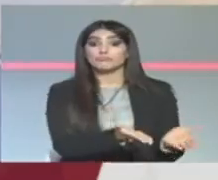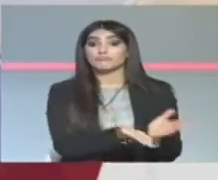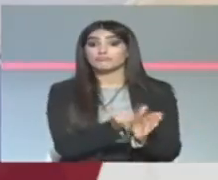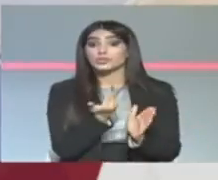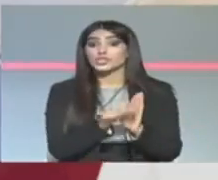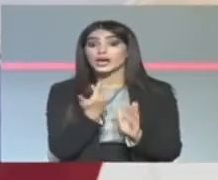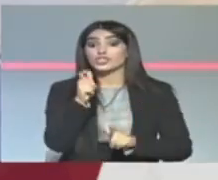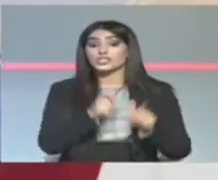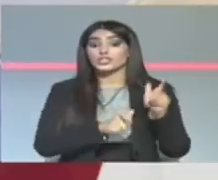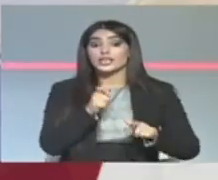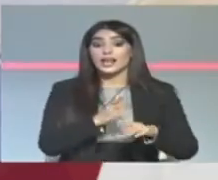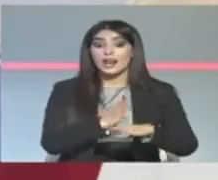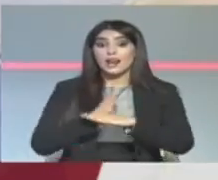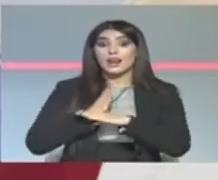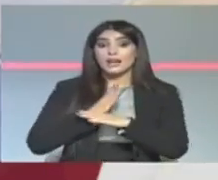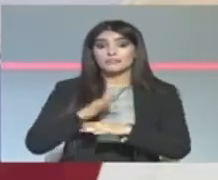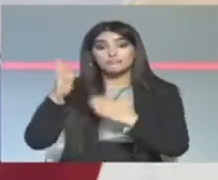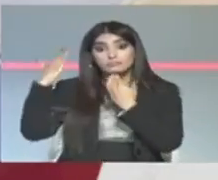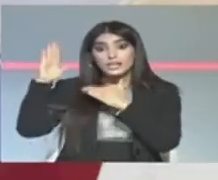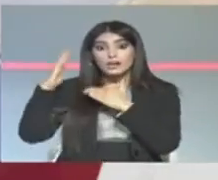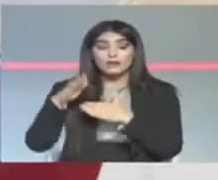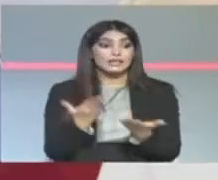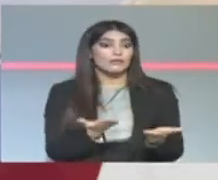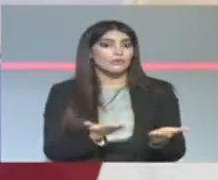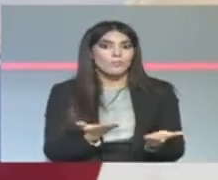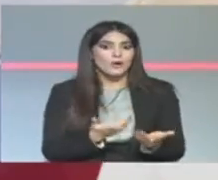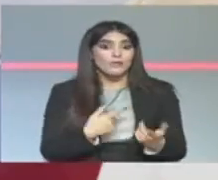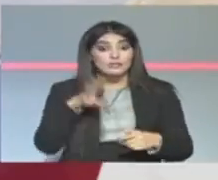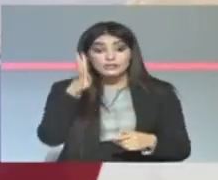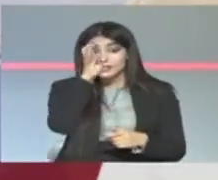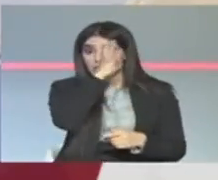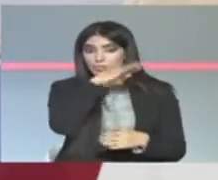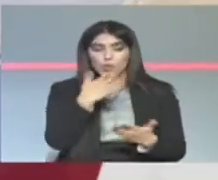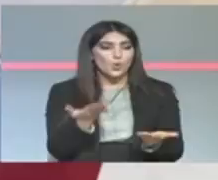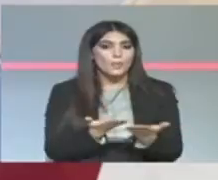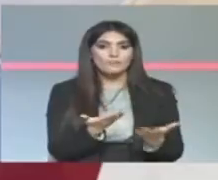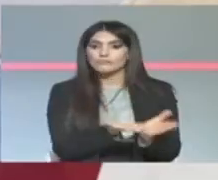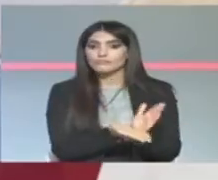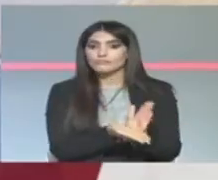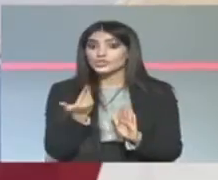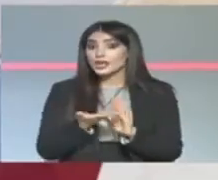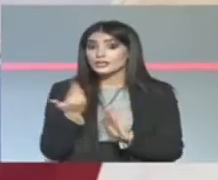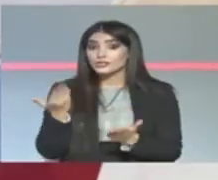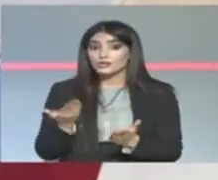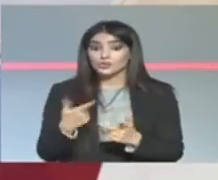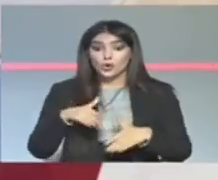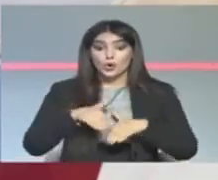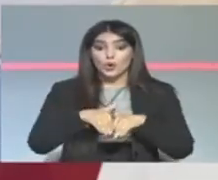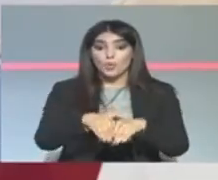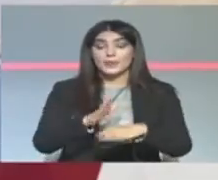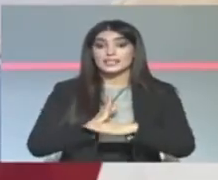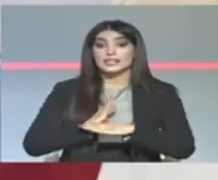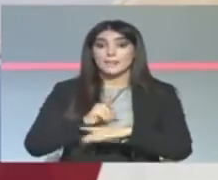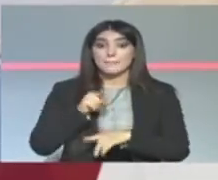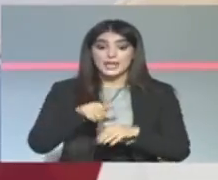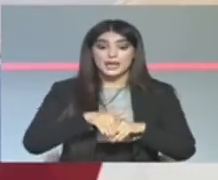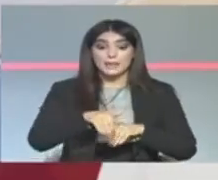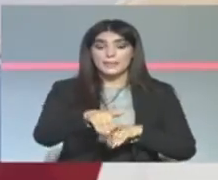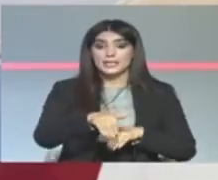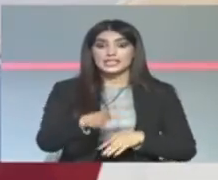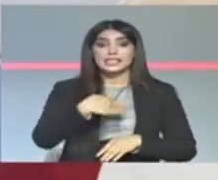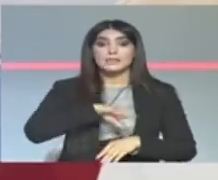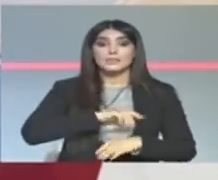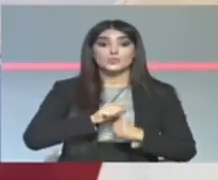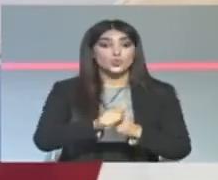اخراج المرتزقه امام الليبي ومساله صعبه ولا يمكن ان يكون ال المسار العسكري هو المحدد المحدد هو